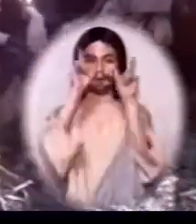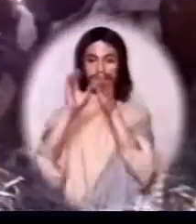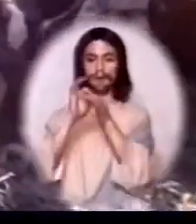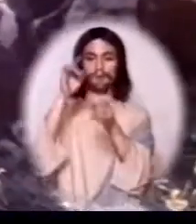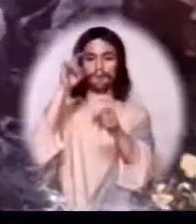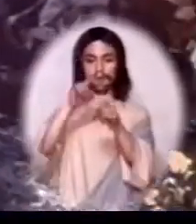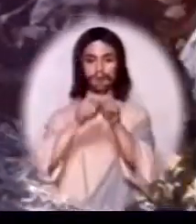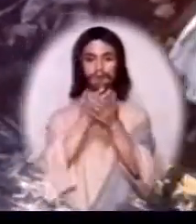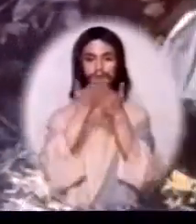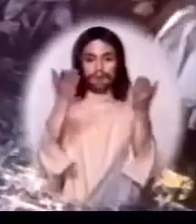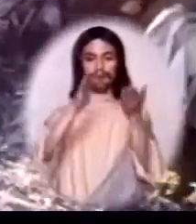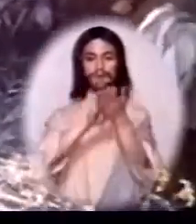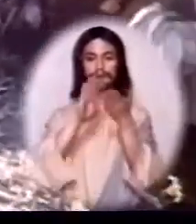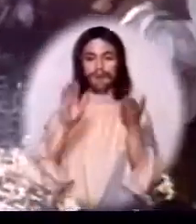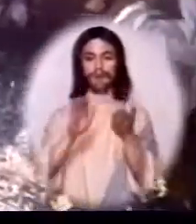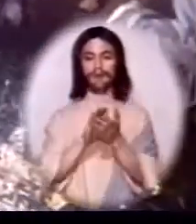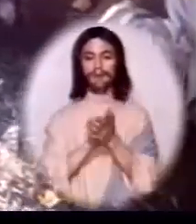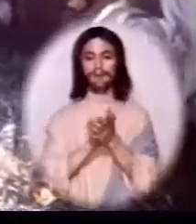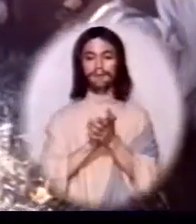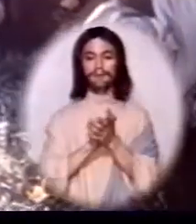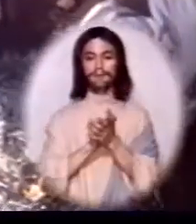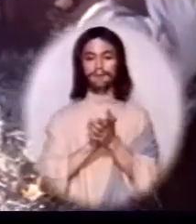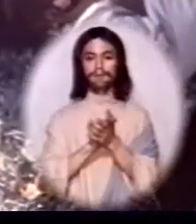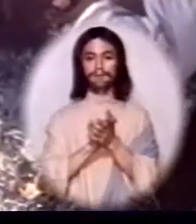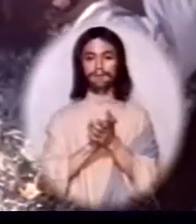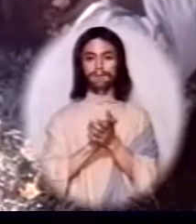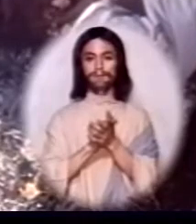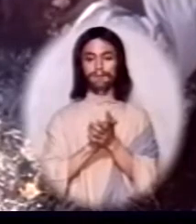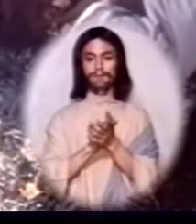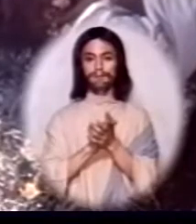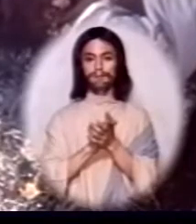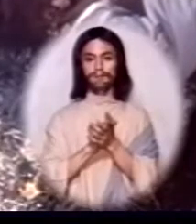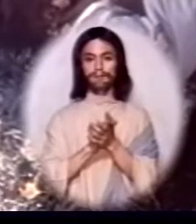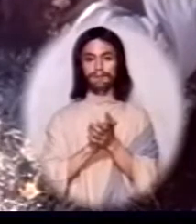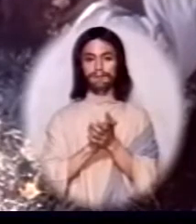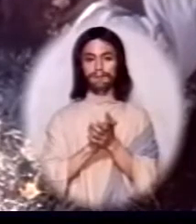생의 새로운 목적을 주었습니다.